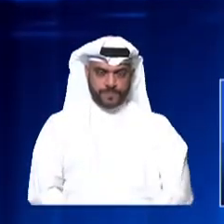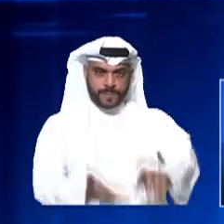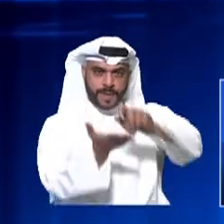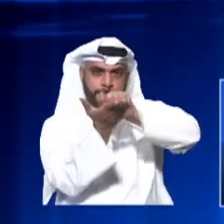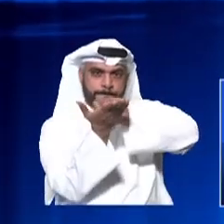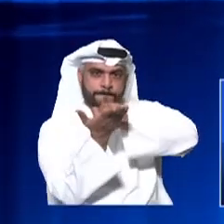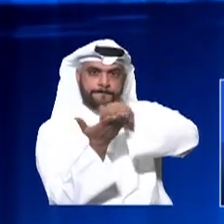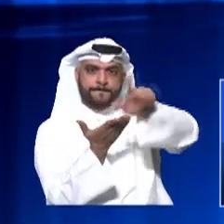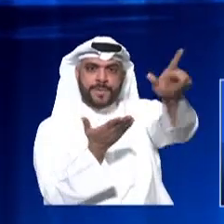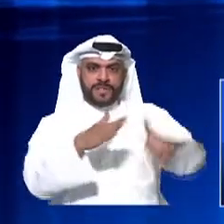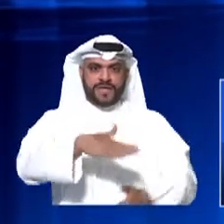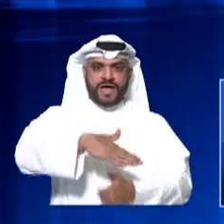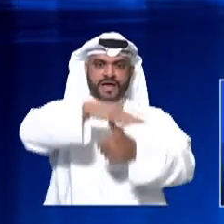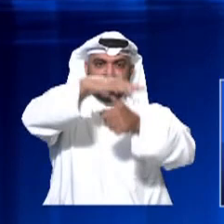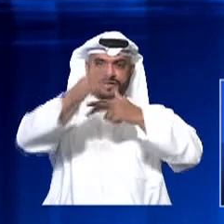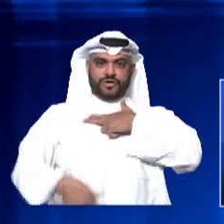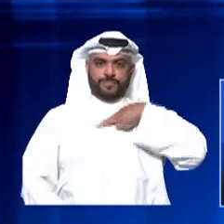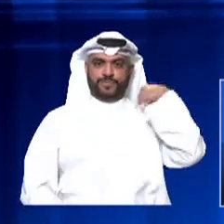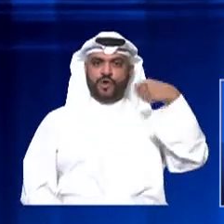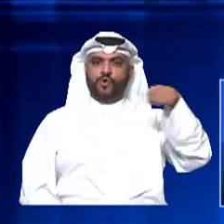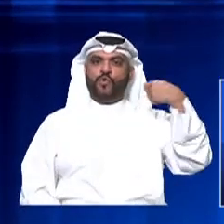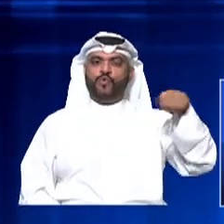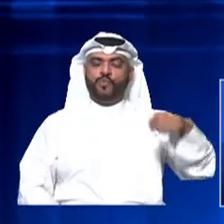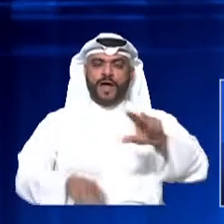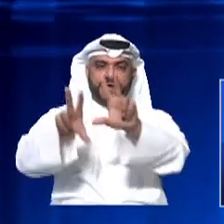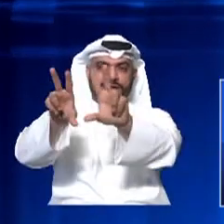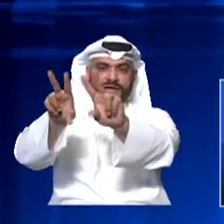كما بعث سمو الشيخ صباح خالد الحمد